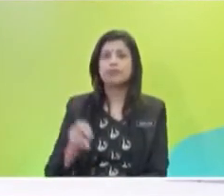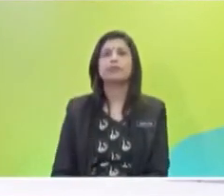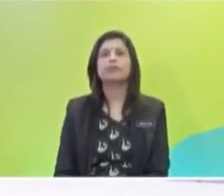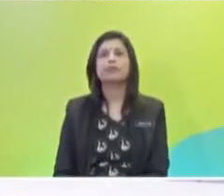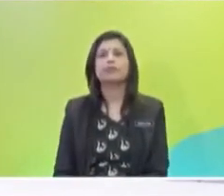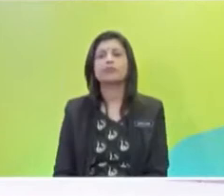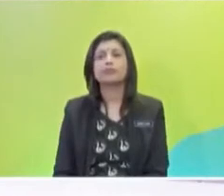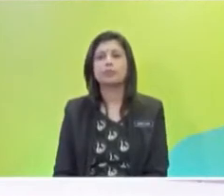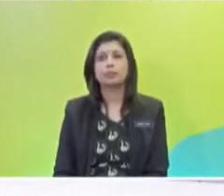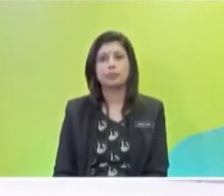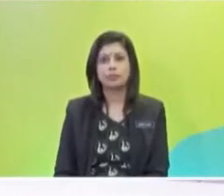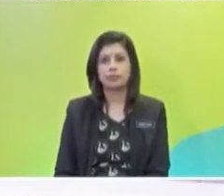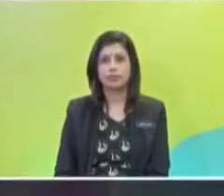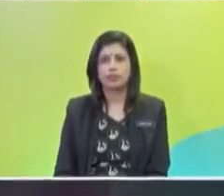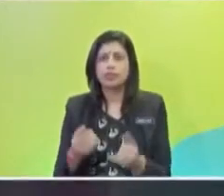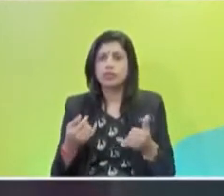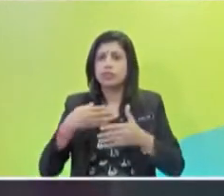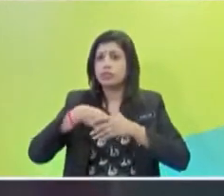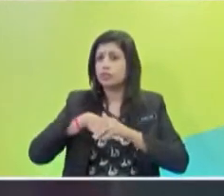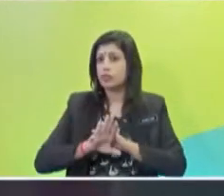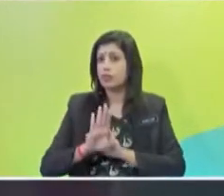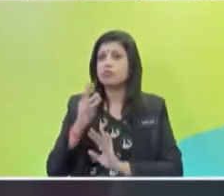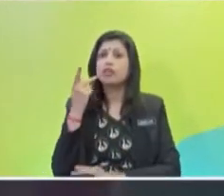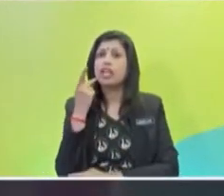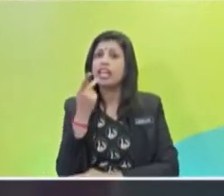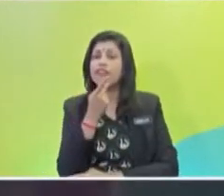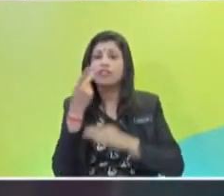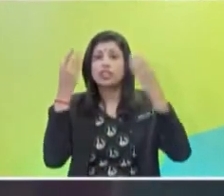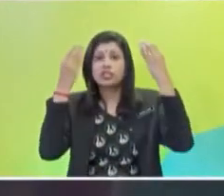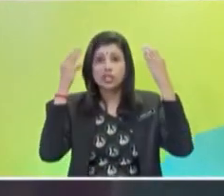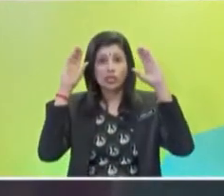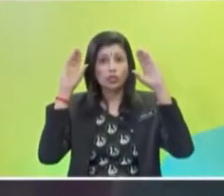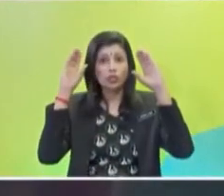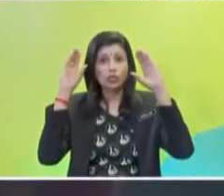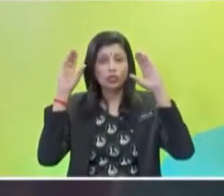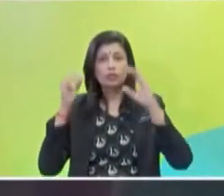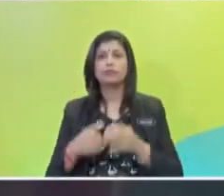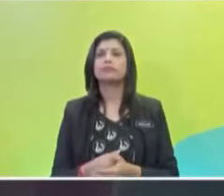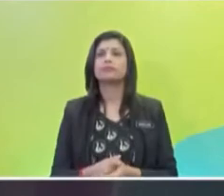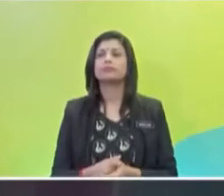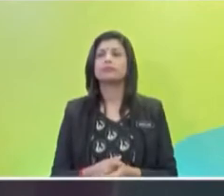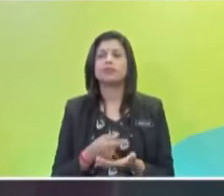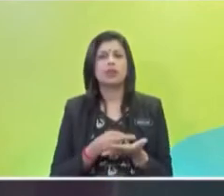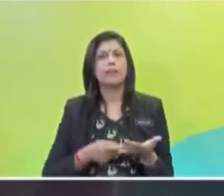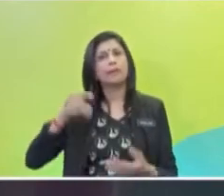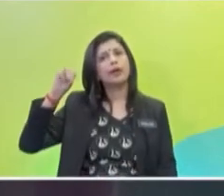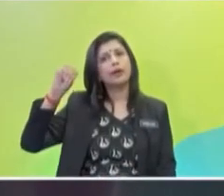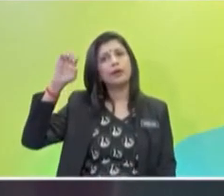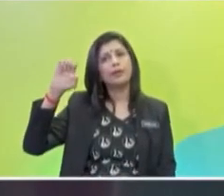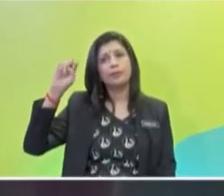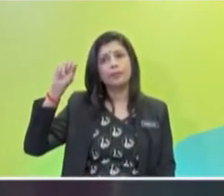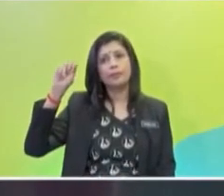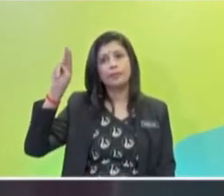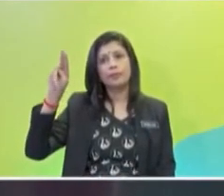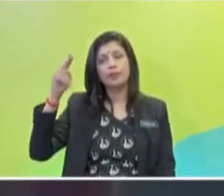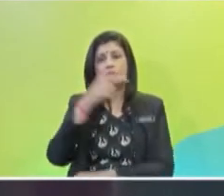sekarang ini kita ala-ala kafe, Cikgu Alfian. Nak tanyalah chef, apa hidangan menu